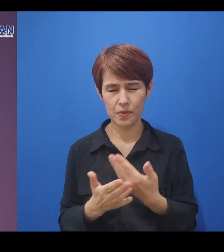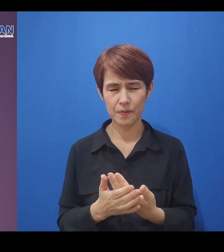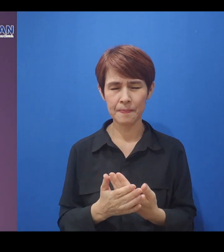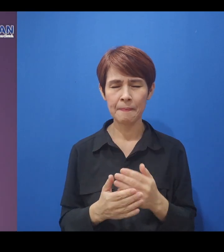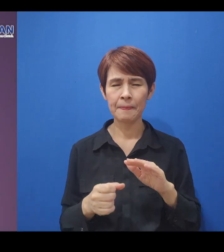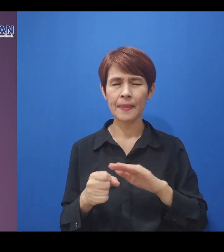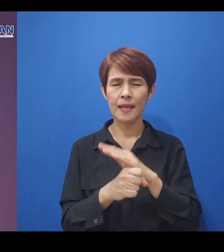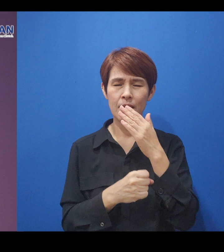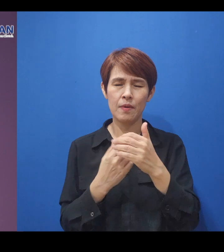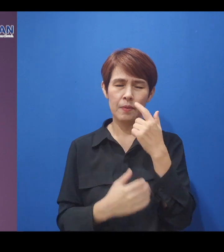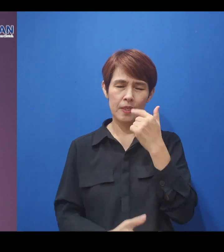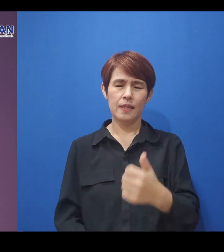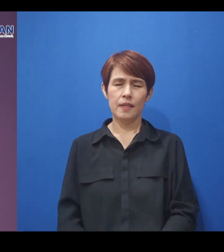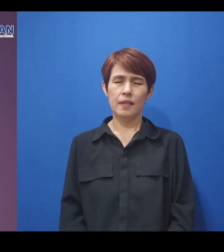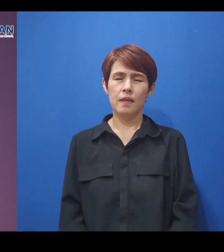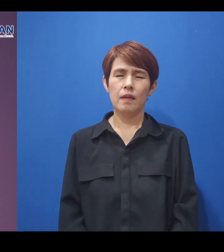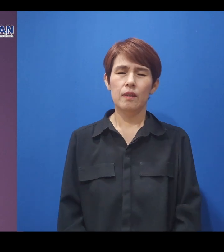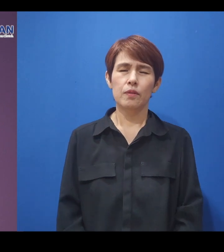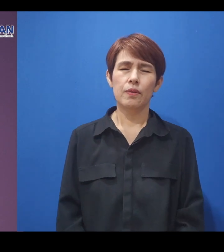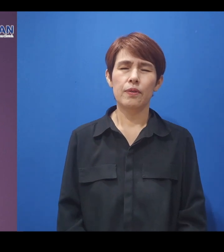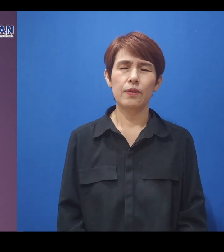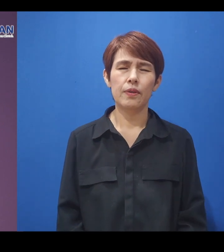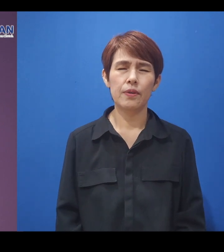사랑의 하나님 아버지,